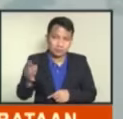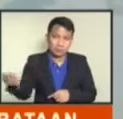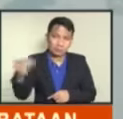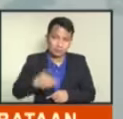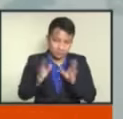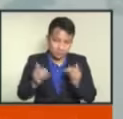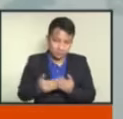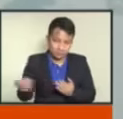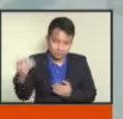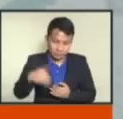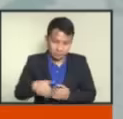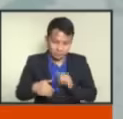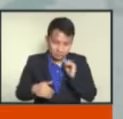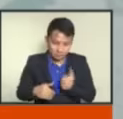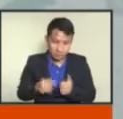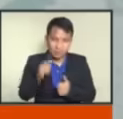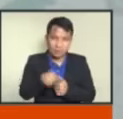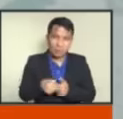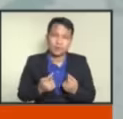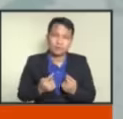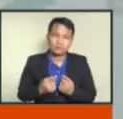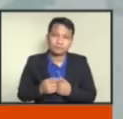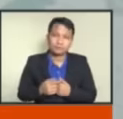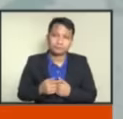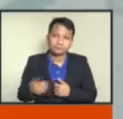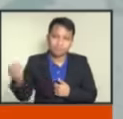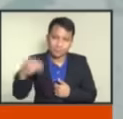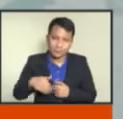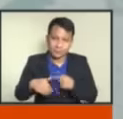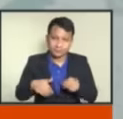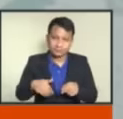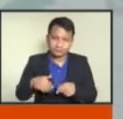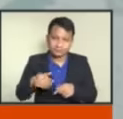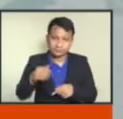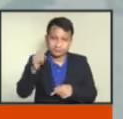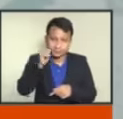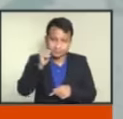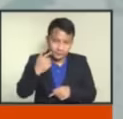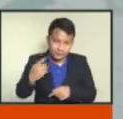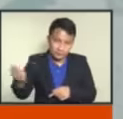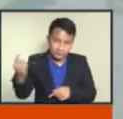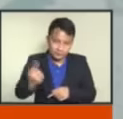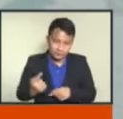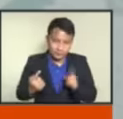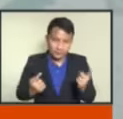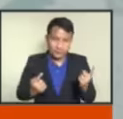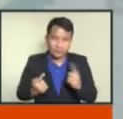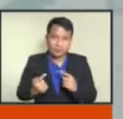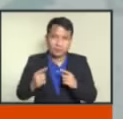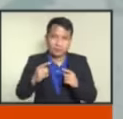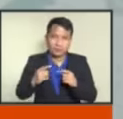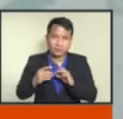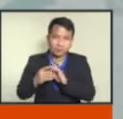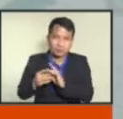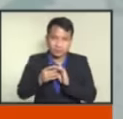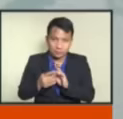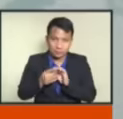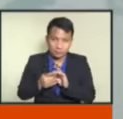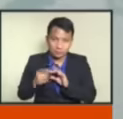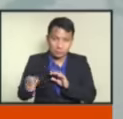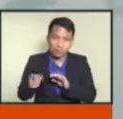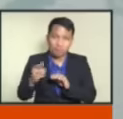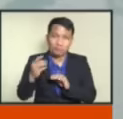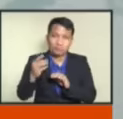pumunta dito. Kinabukasan po nun, sir, pumunta po dito si Ma'am Amelia Gidap para po makipag-cooperate po